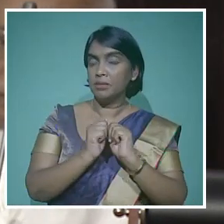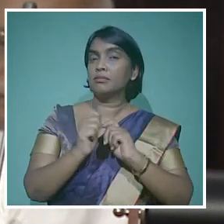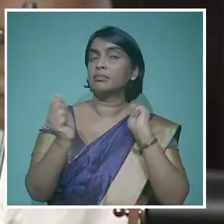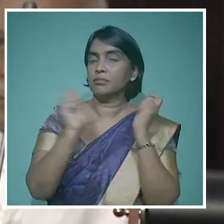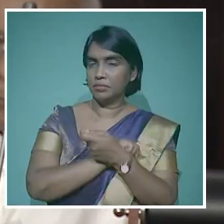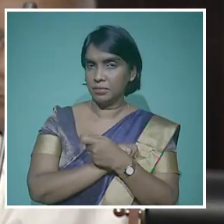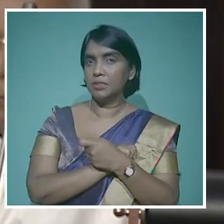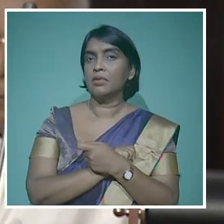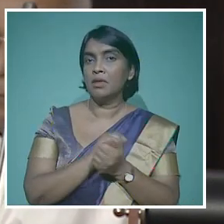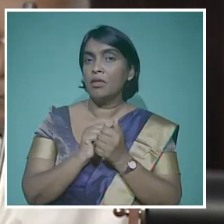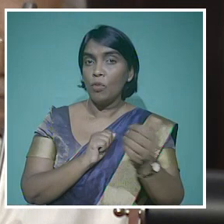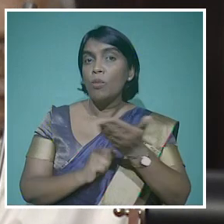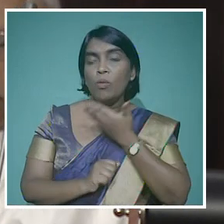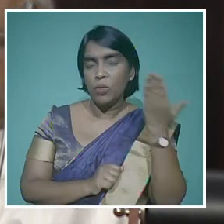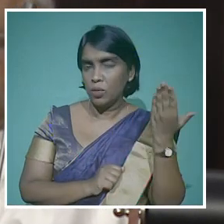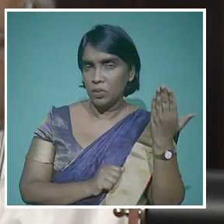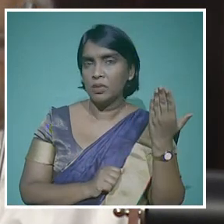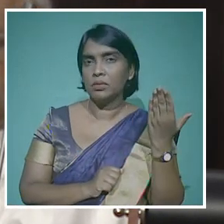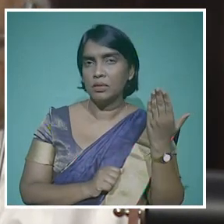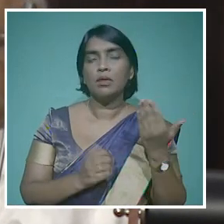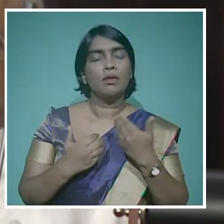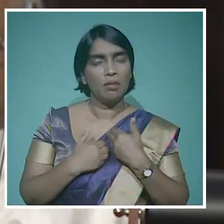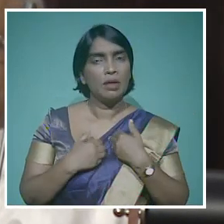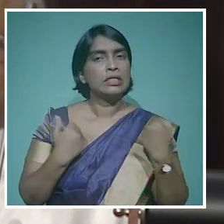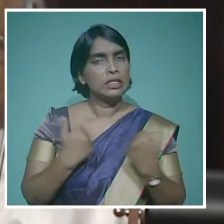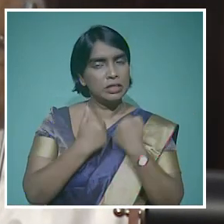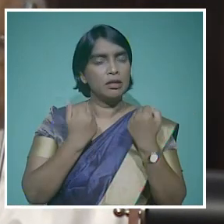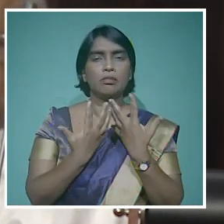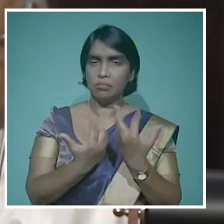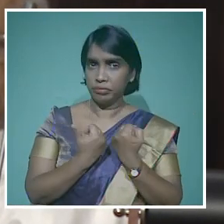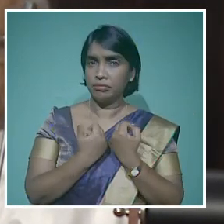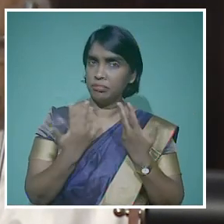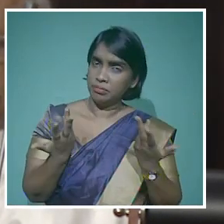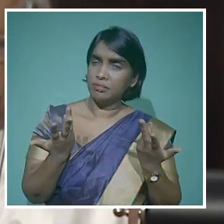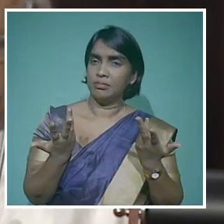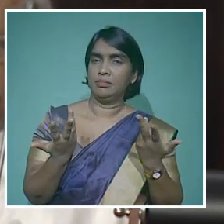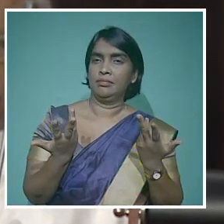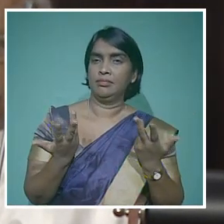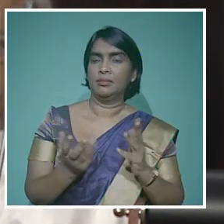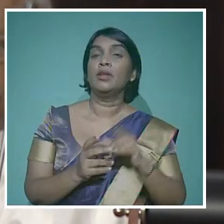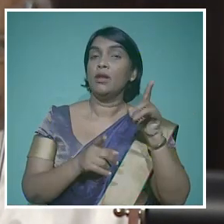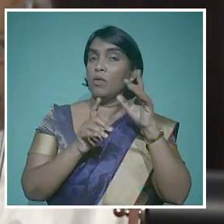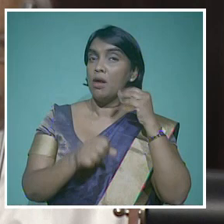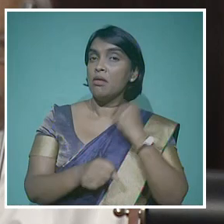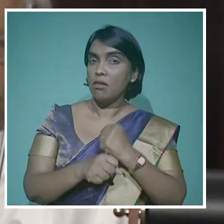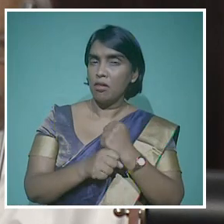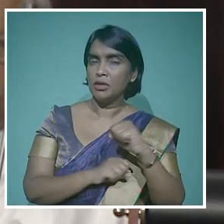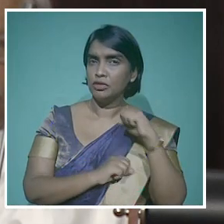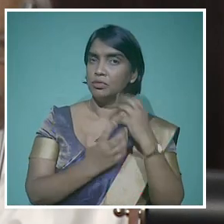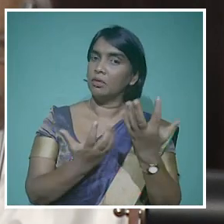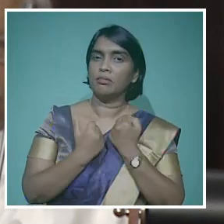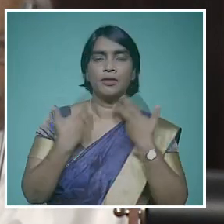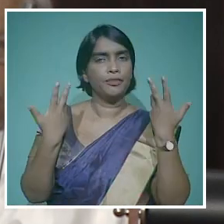දේශපාලනයකට යන්න පුළුවන්ද කියලා. අපි මේ අභියෝගය බාර ගන්නවද නැද්ද? ආණ්ඩුවේ අභියෝගය බාරගෙන